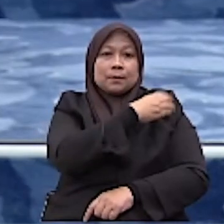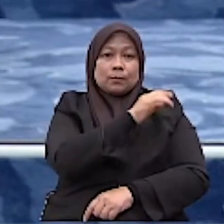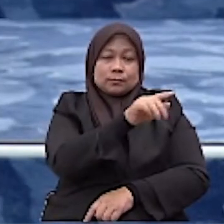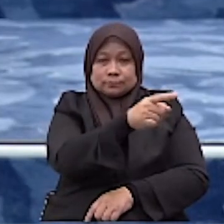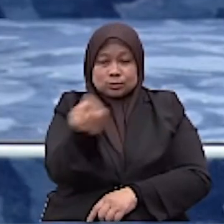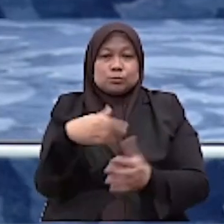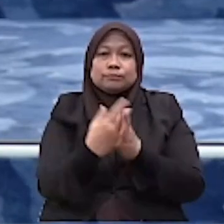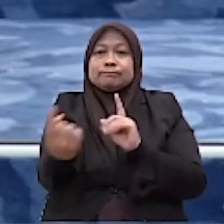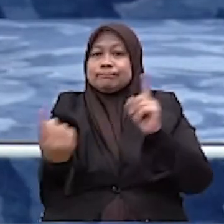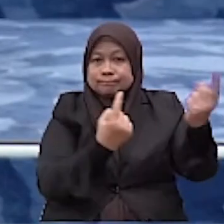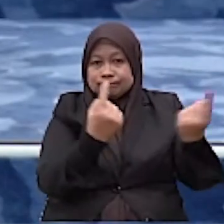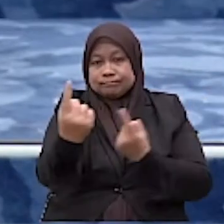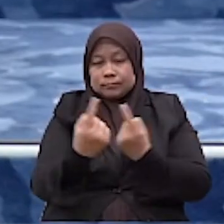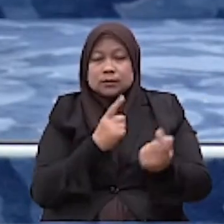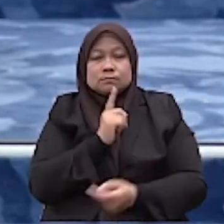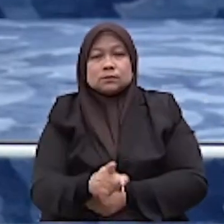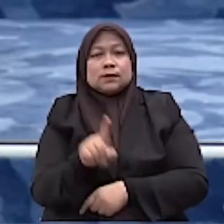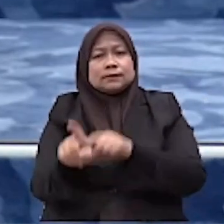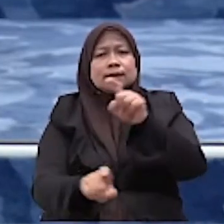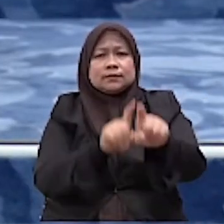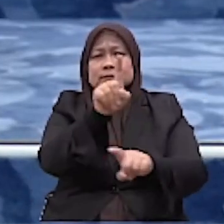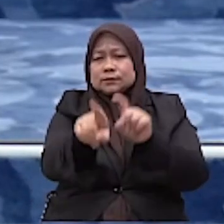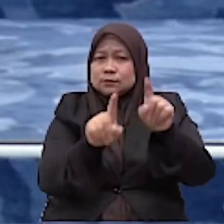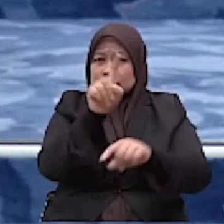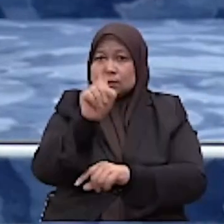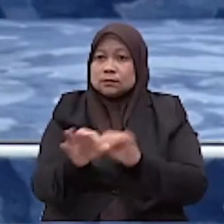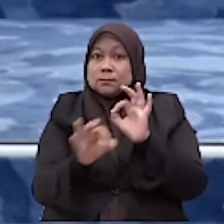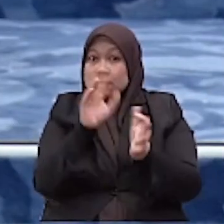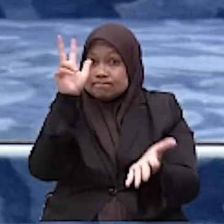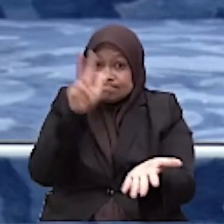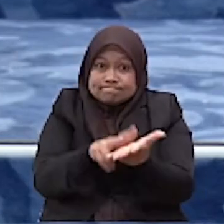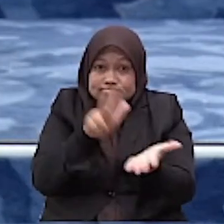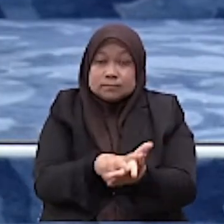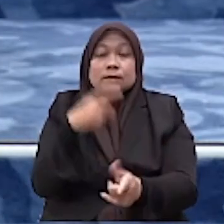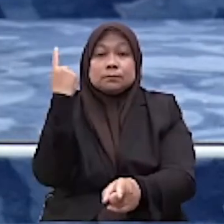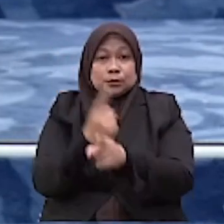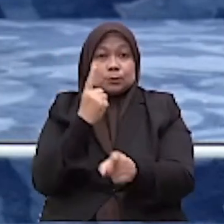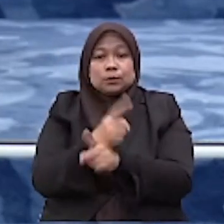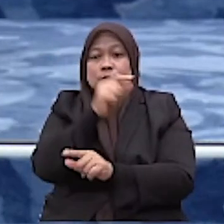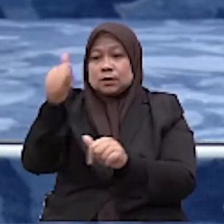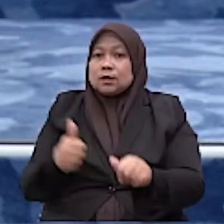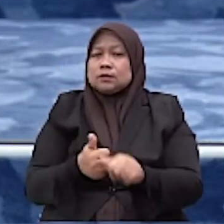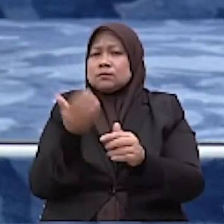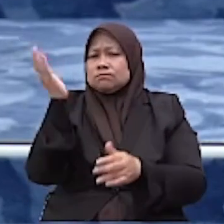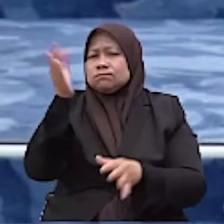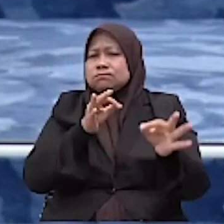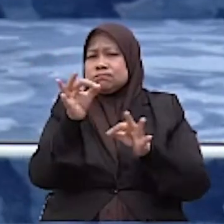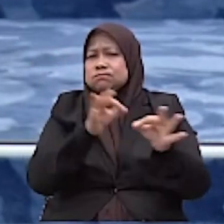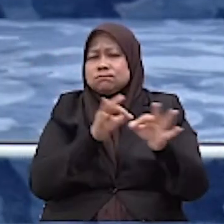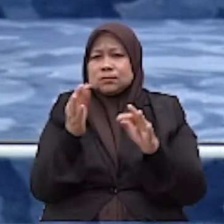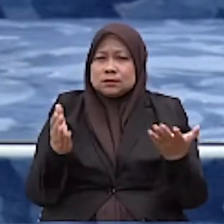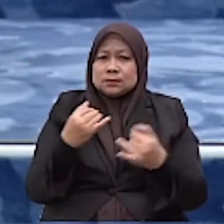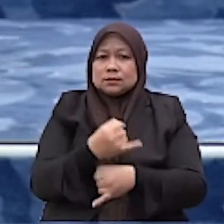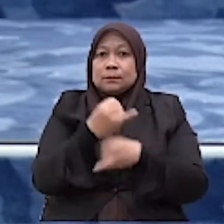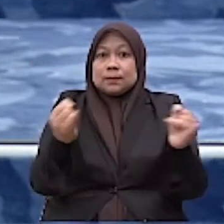dipertanggungjawabkan dan saya tanya untuk soal ini bila disahkan dan ikut hujah hujah terutamanya